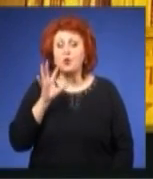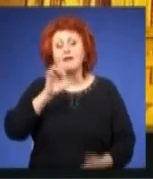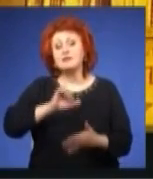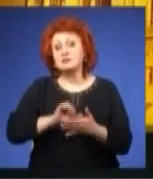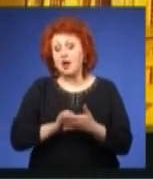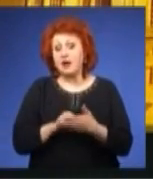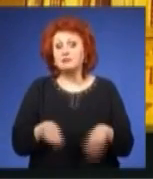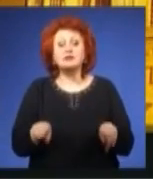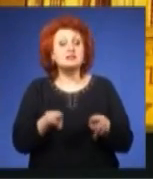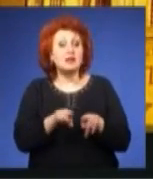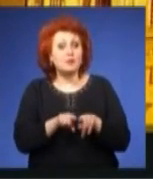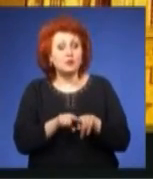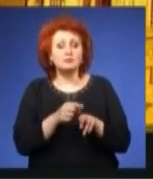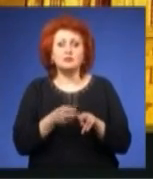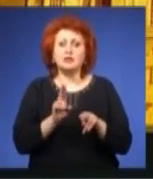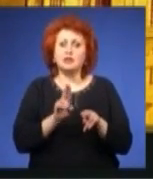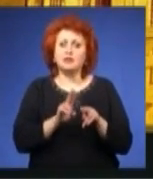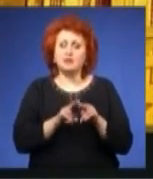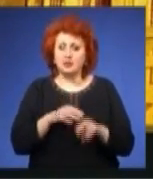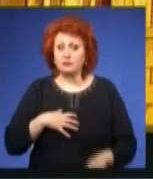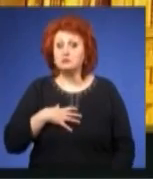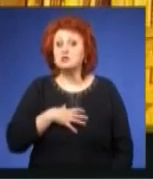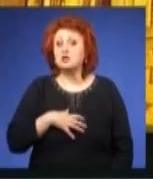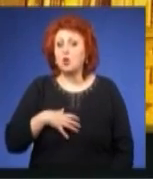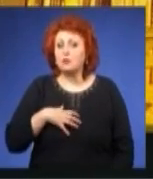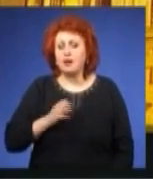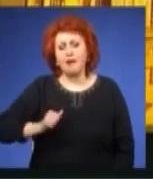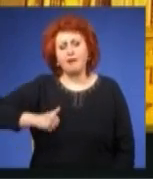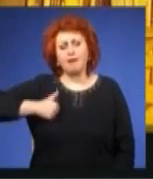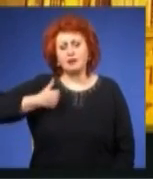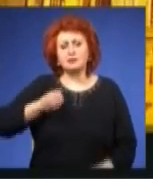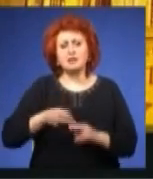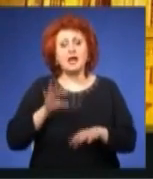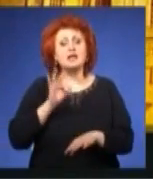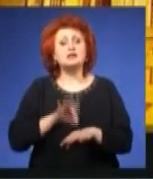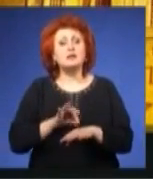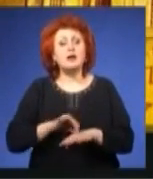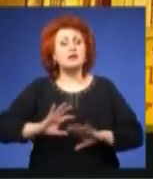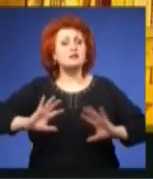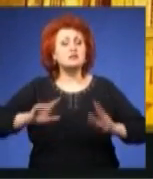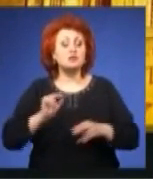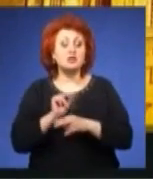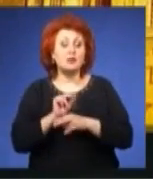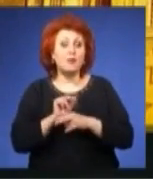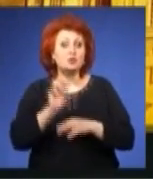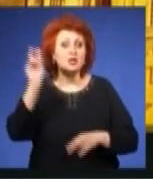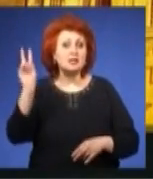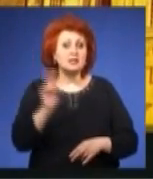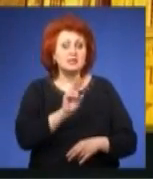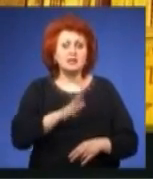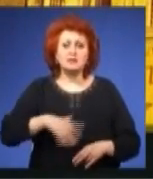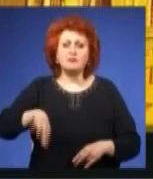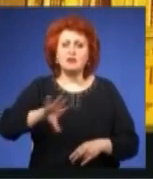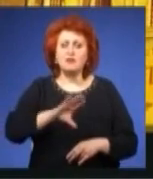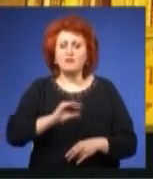– занят самим собой, и в этом корень зла. Гордыня – это болезнь. Не случайно по учению Церкви